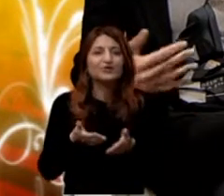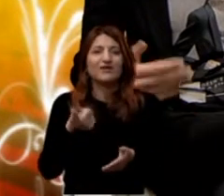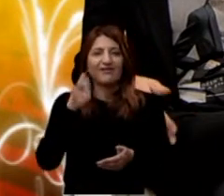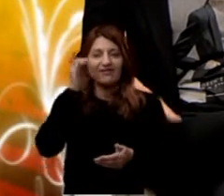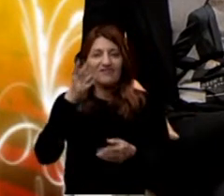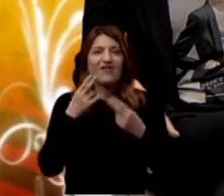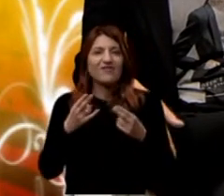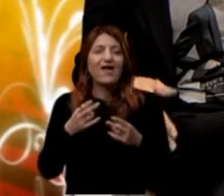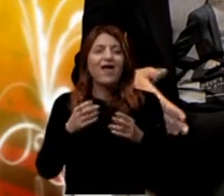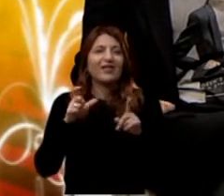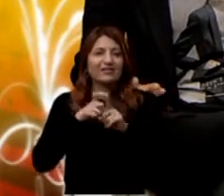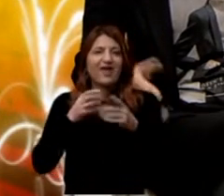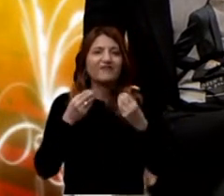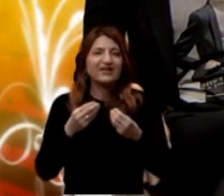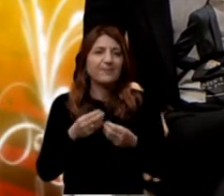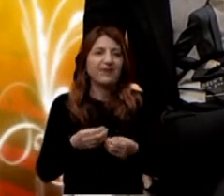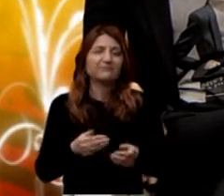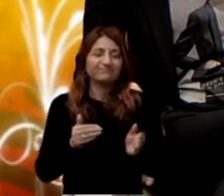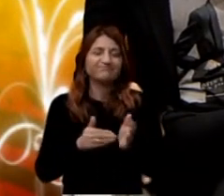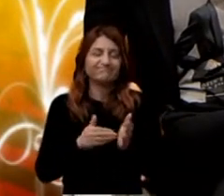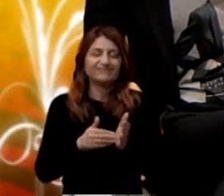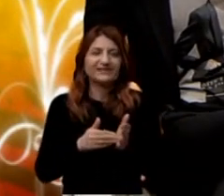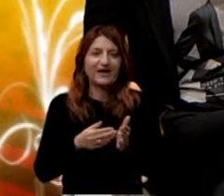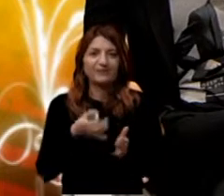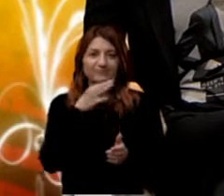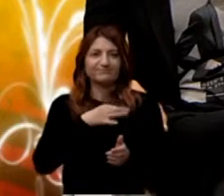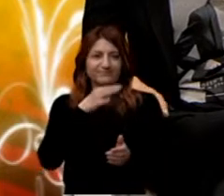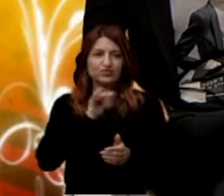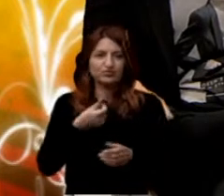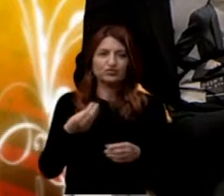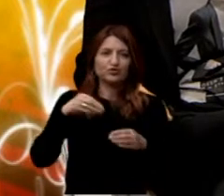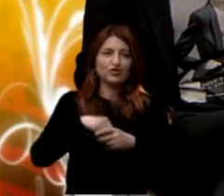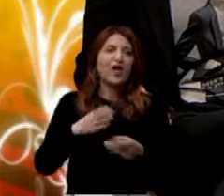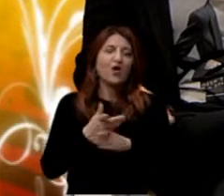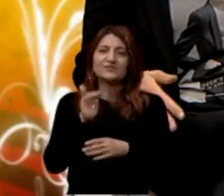vrijednosti, tako da D vitamin u svakom slučaju bi bilo dobro uzimati dodatno u